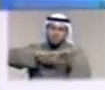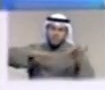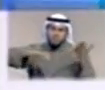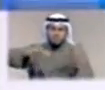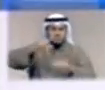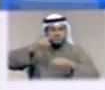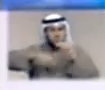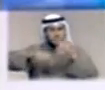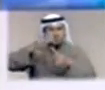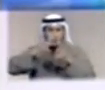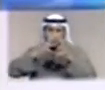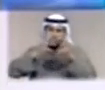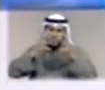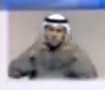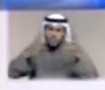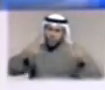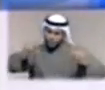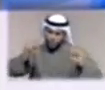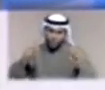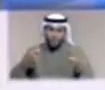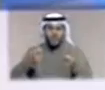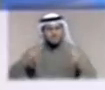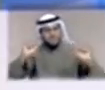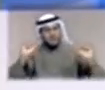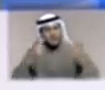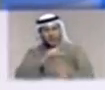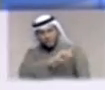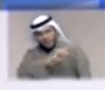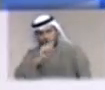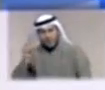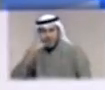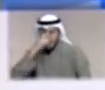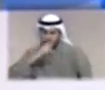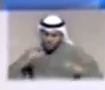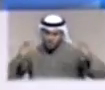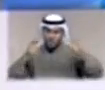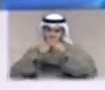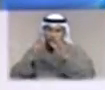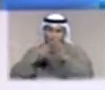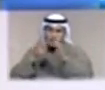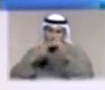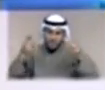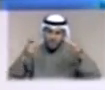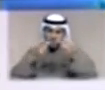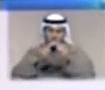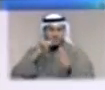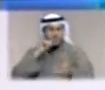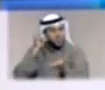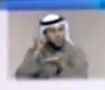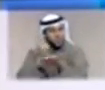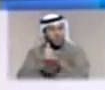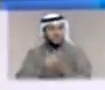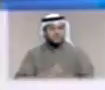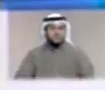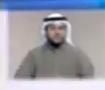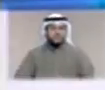من تبعاته المدمرة، معبرا عن تطلعه لأن تحقق اجتماعات جنيف برعاية الأمم المتحدة إلى النتائج